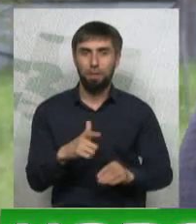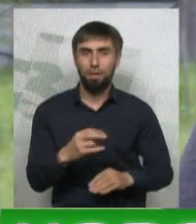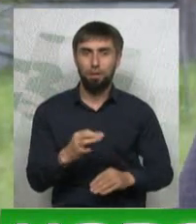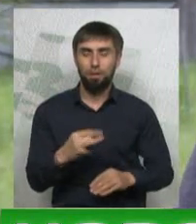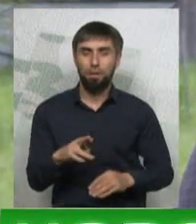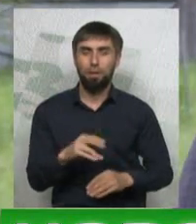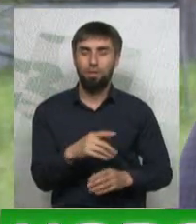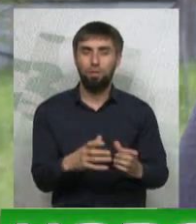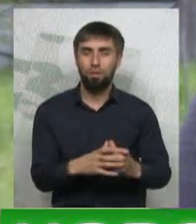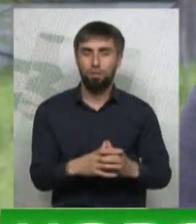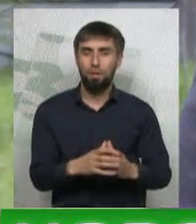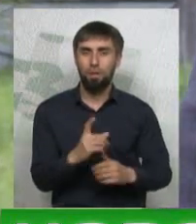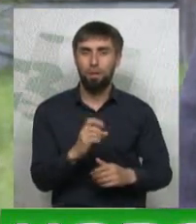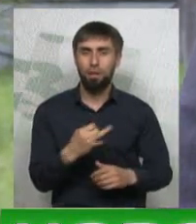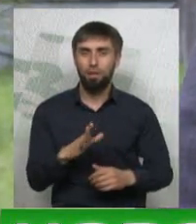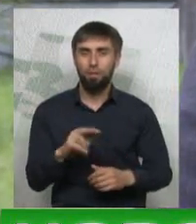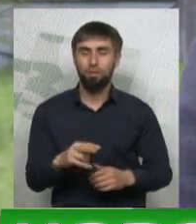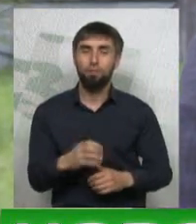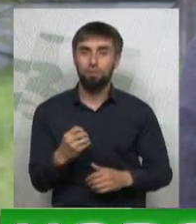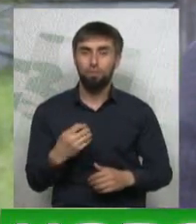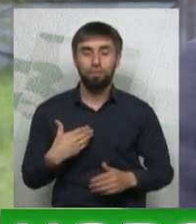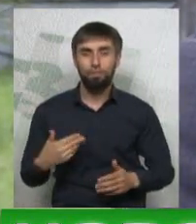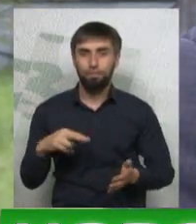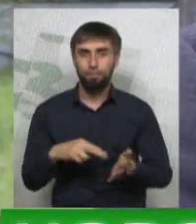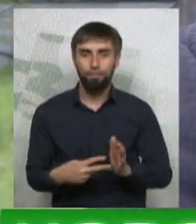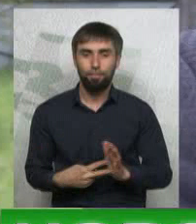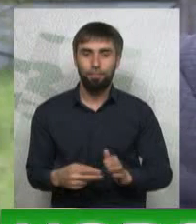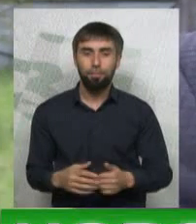группа компаний Хевел. Но помимо этого мы планируем